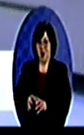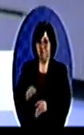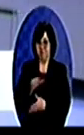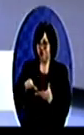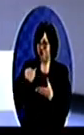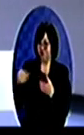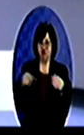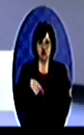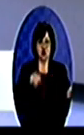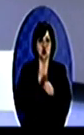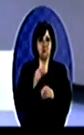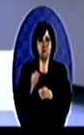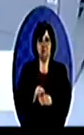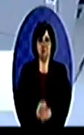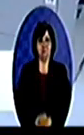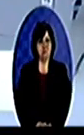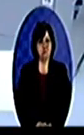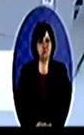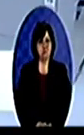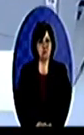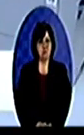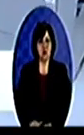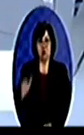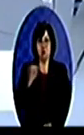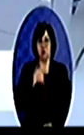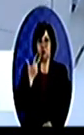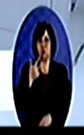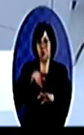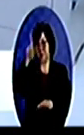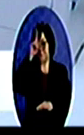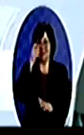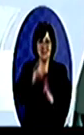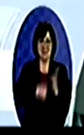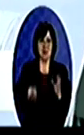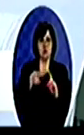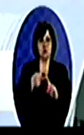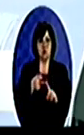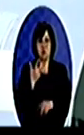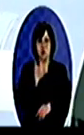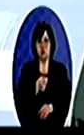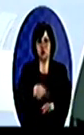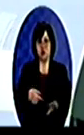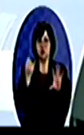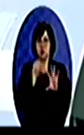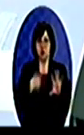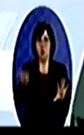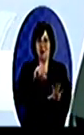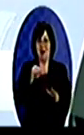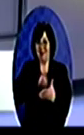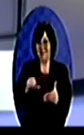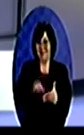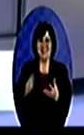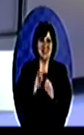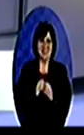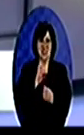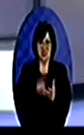цаасаа наагаад одоо энэ автоклавт орвол. Улсын 3 дугаар төв эмнэлэг сард дунджаар 300-аас 600 хагалгаа хийддэг. Энэ бүхэнд